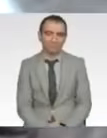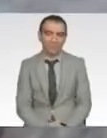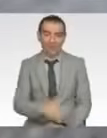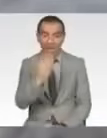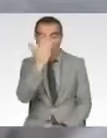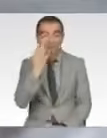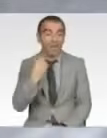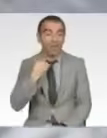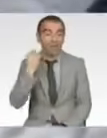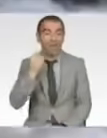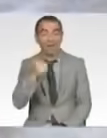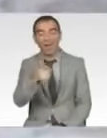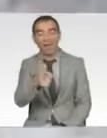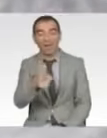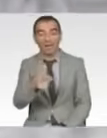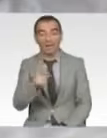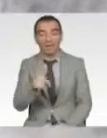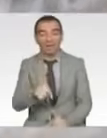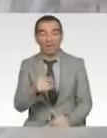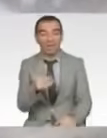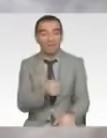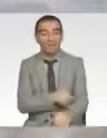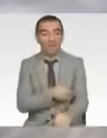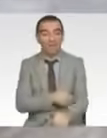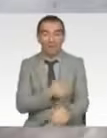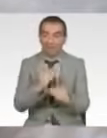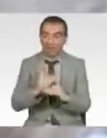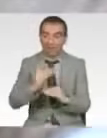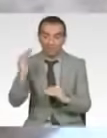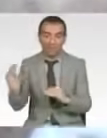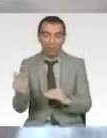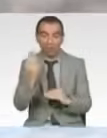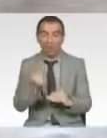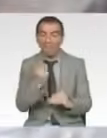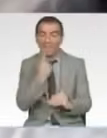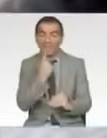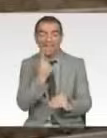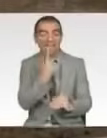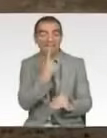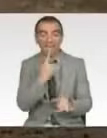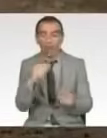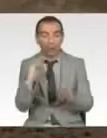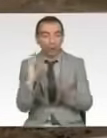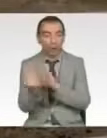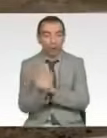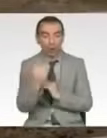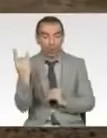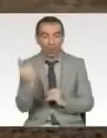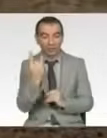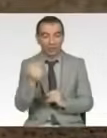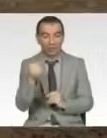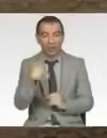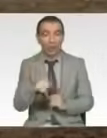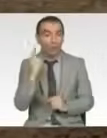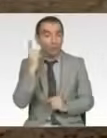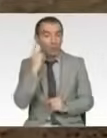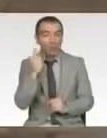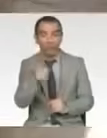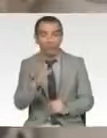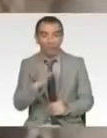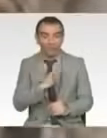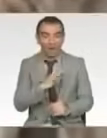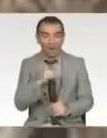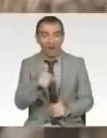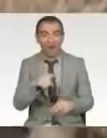Karayaka koyununun ünü ülke sınırını aşıyor ve dilden dile dolaşıyor. Bu ünü duyan Alişan da